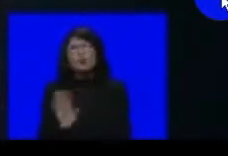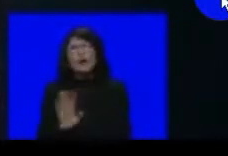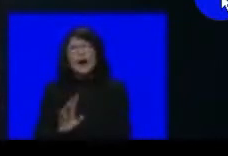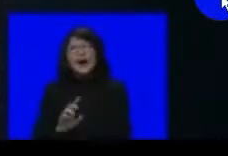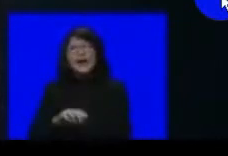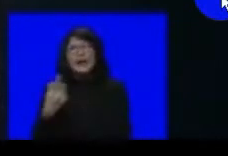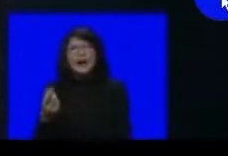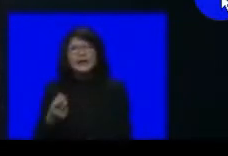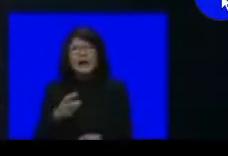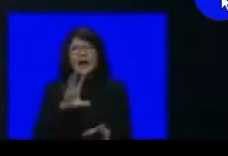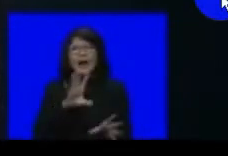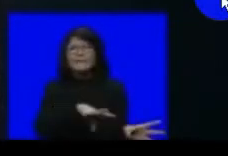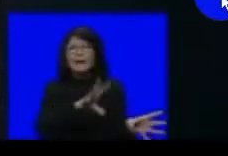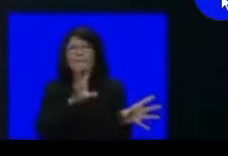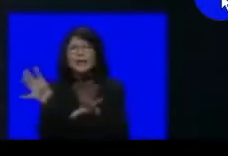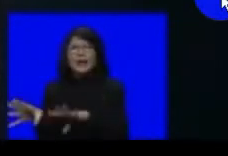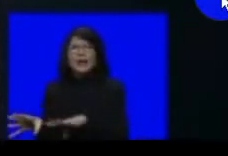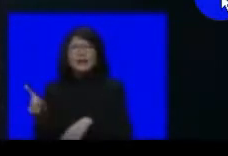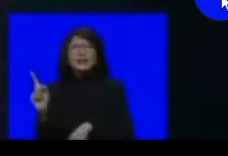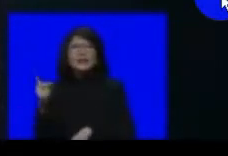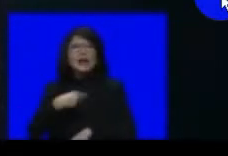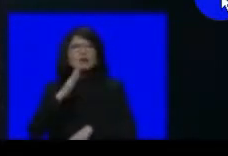memindahkan dari budaya